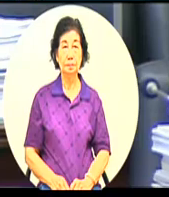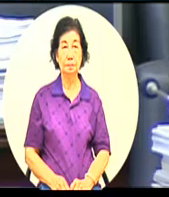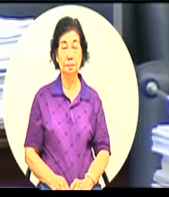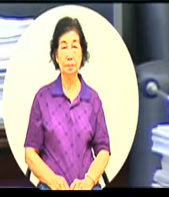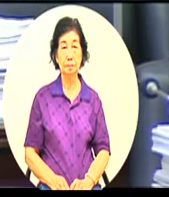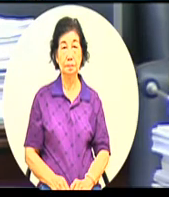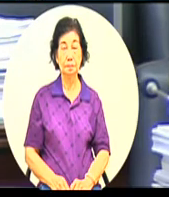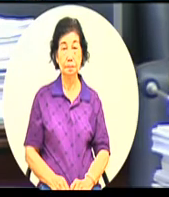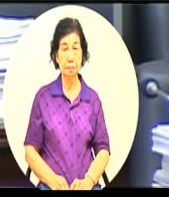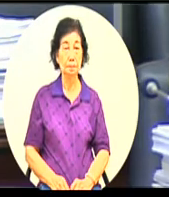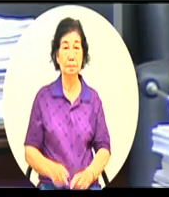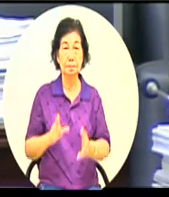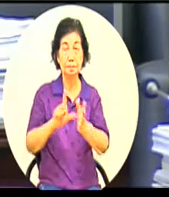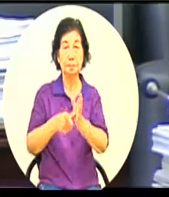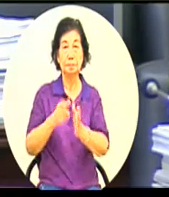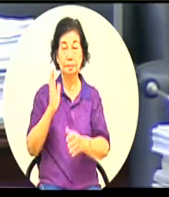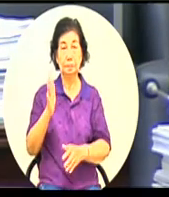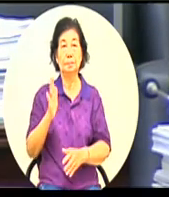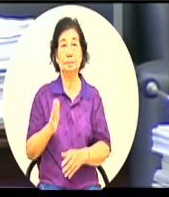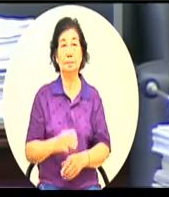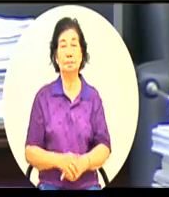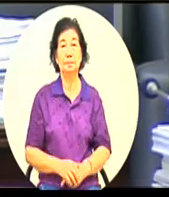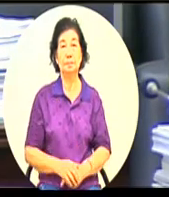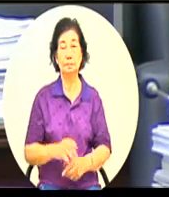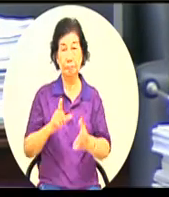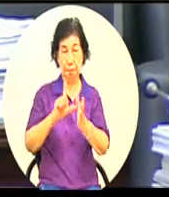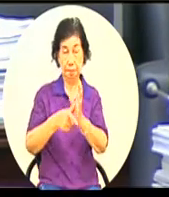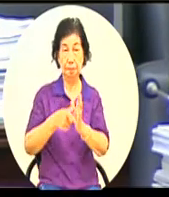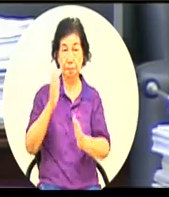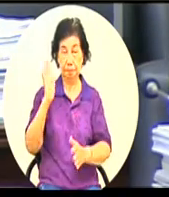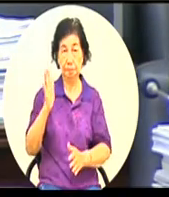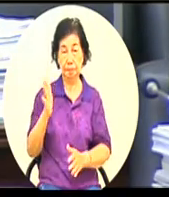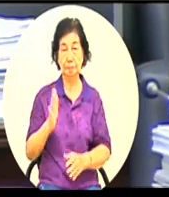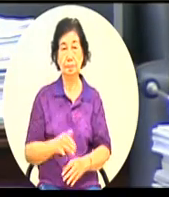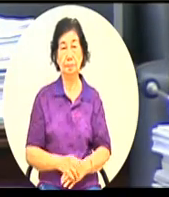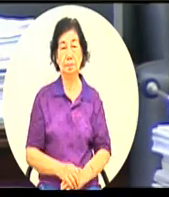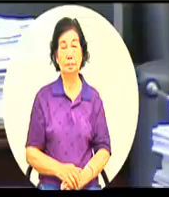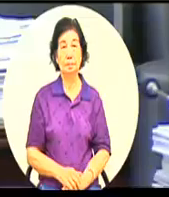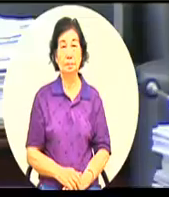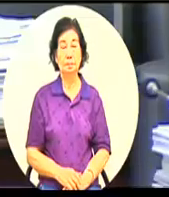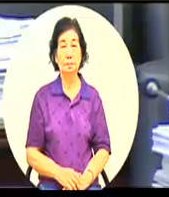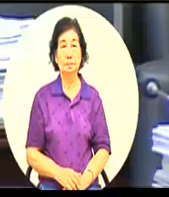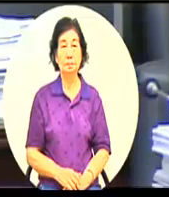来，时间暂停一下。 时间暂停，等